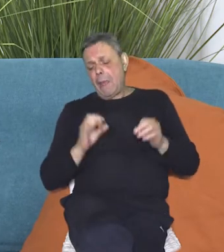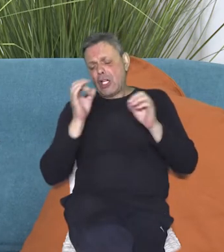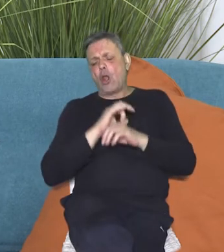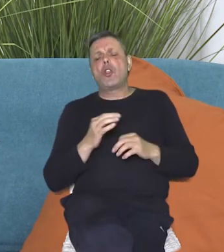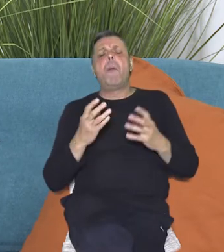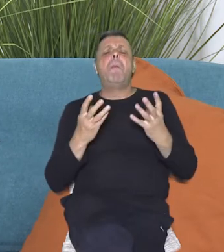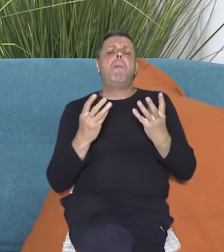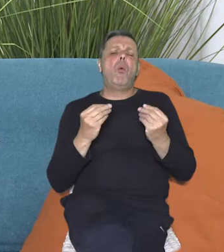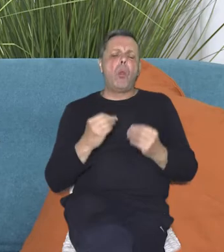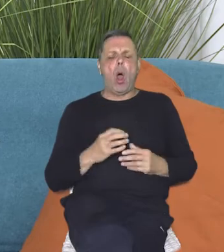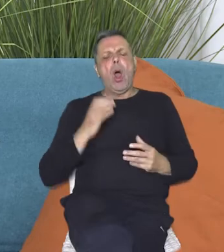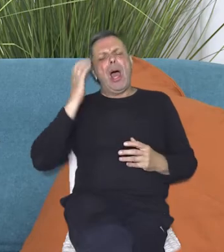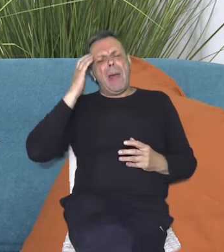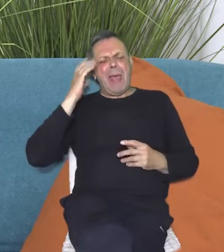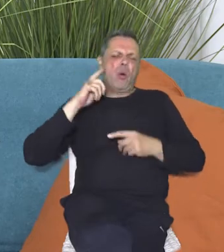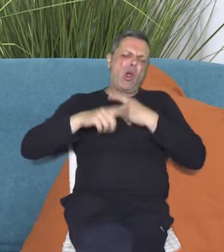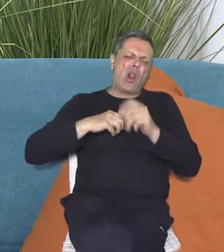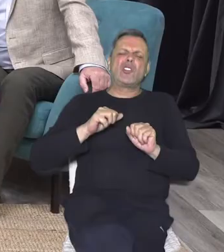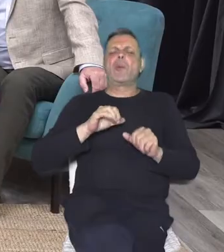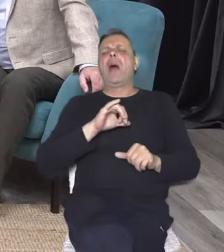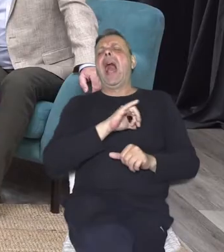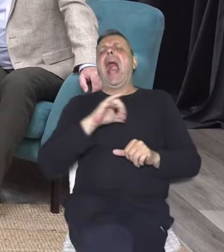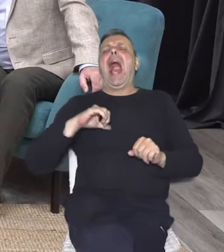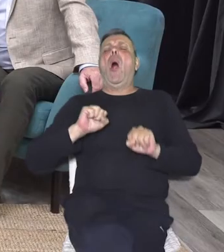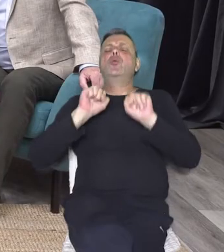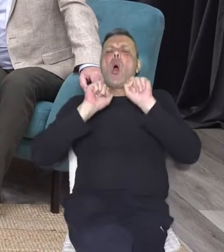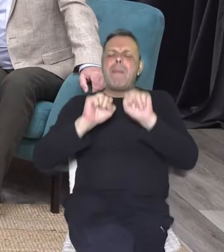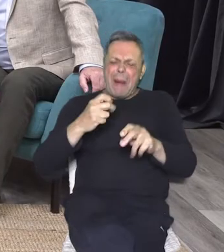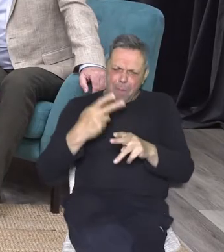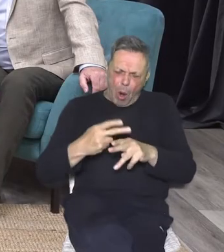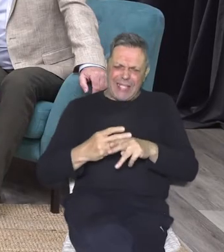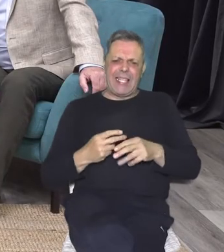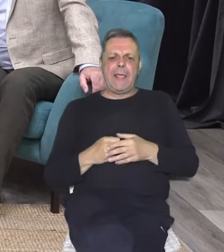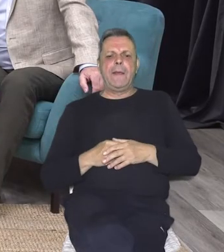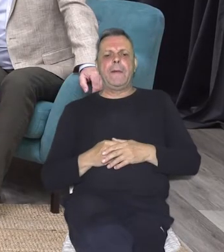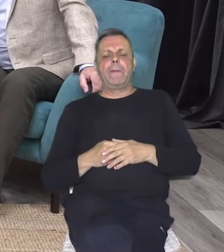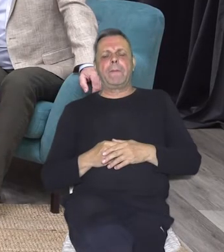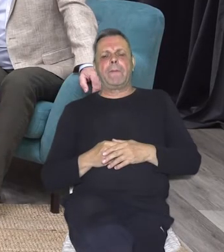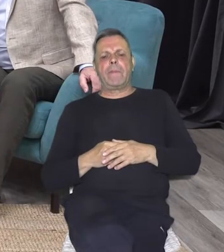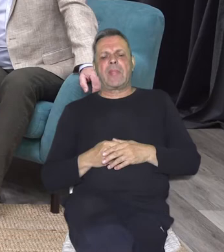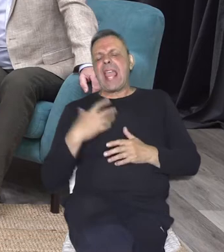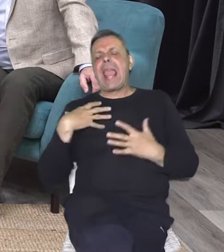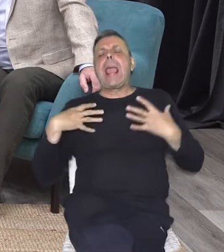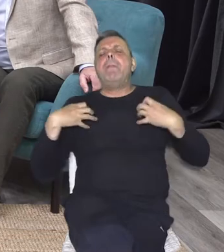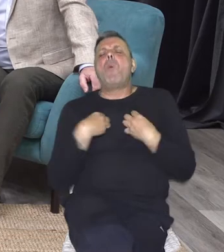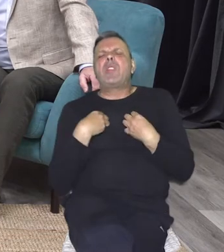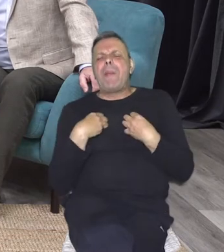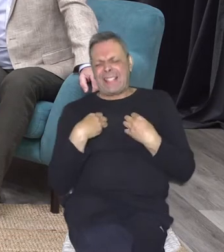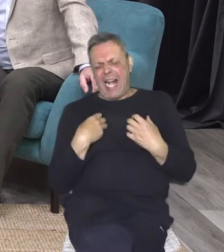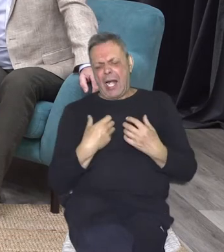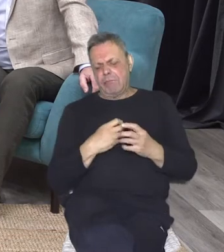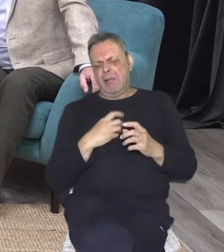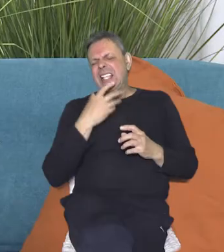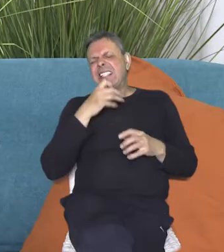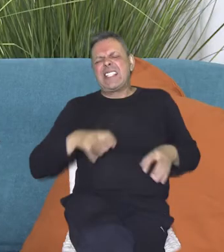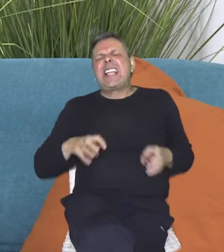jako puno ima neurodegenerativnih autoimunih. Mislim, jedno od najčešćih autoimunih je zapravo multipla skleroza, koja sad ima jako